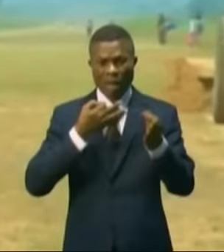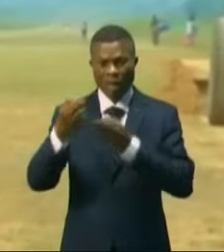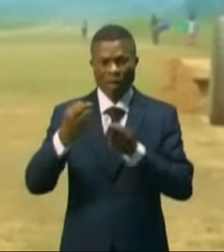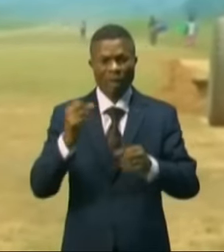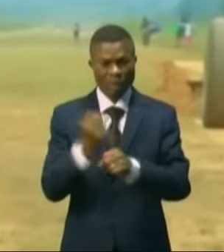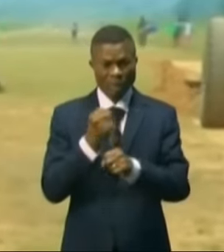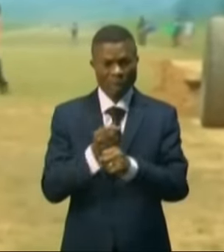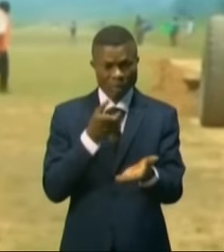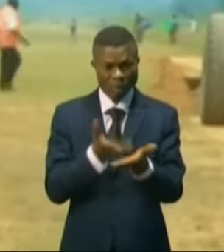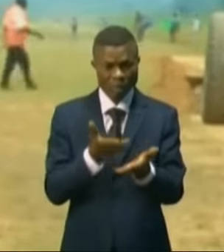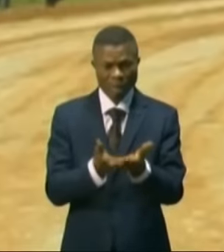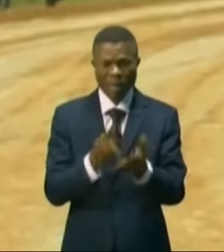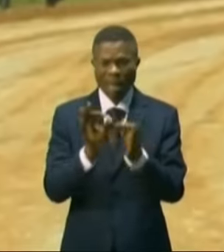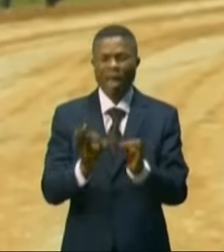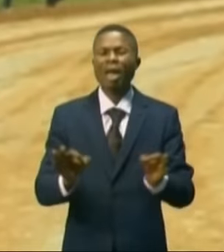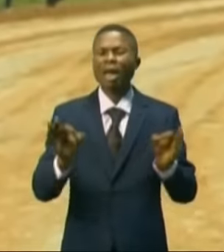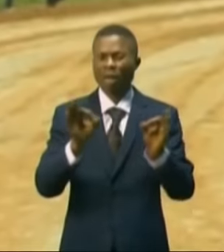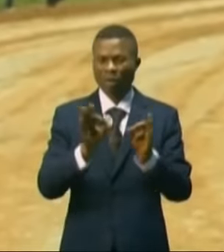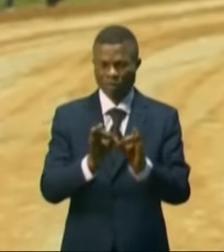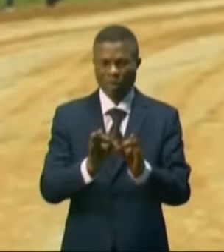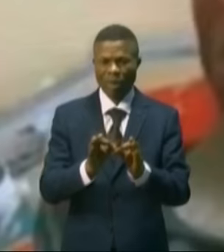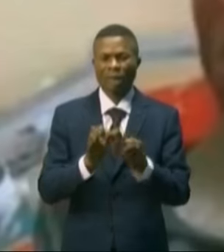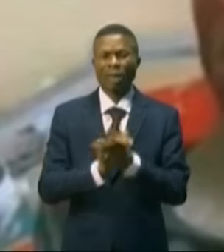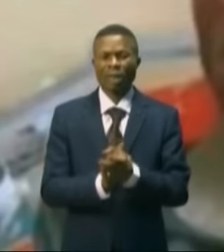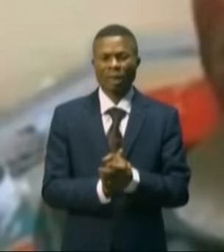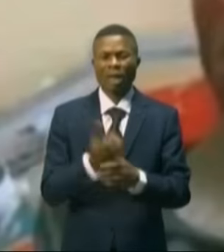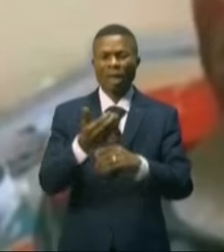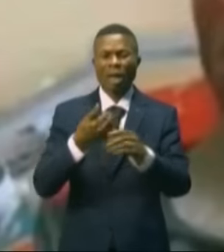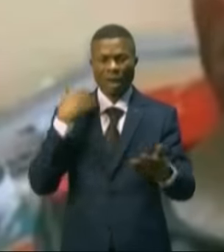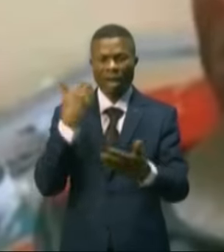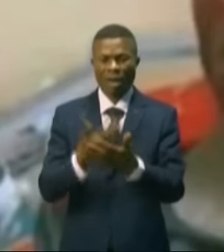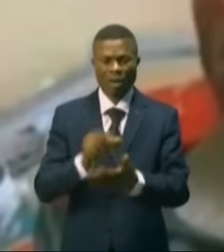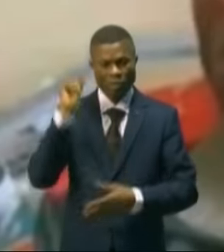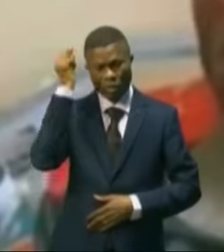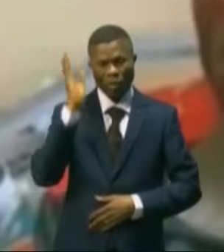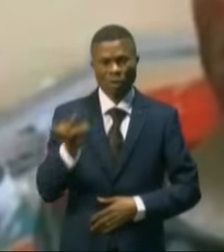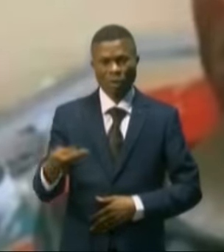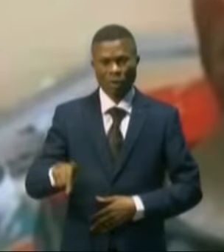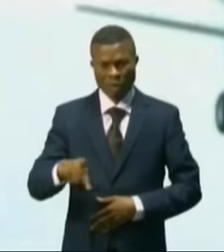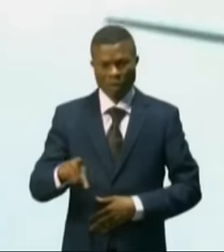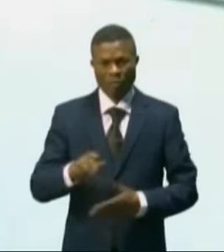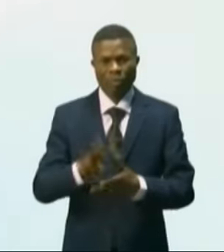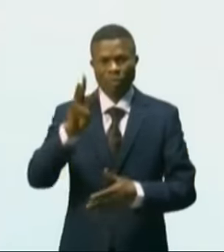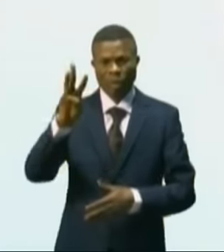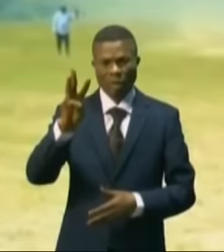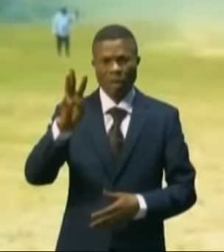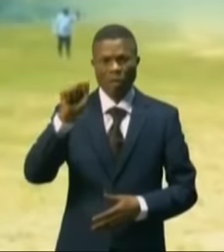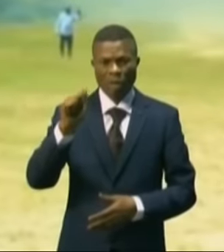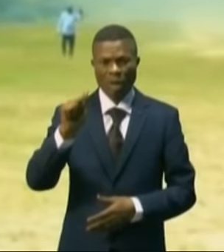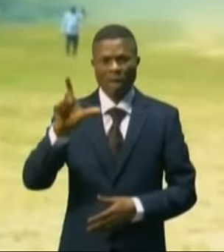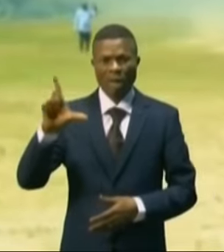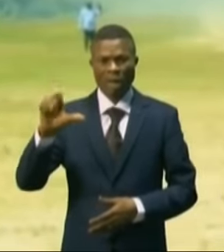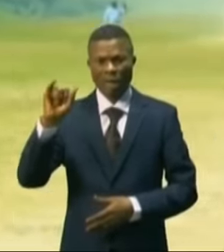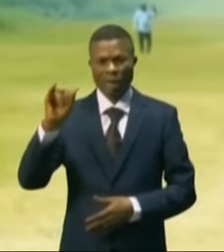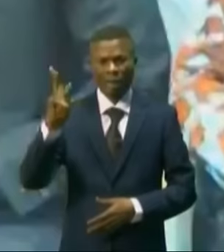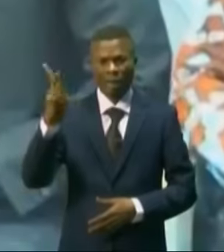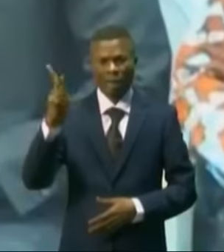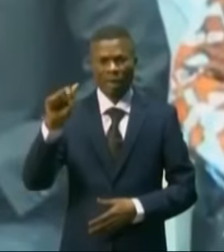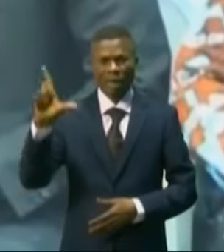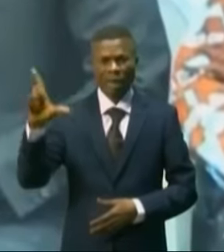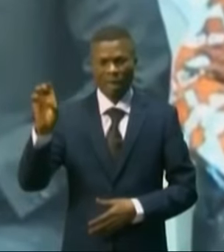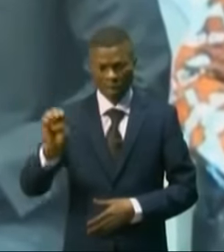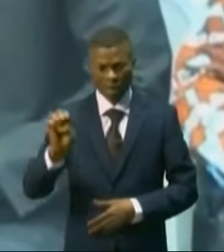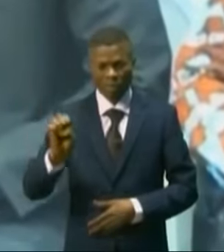travaux vont durer une dizaine de jours avant l'arrivée du gouverneur des provinces à Walikale avec les vols inaugurales.